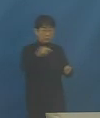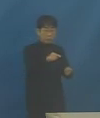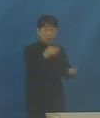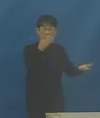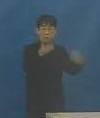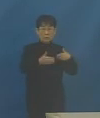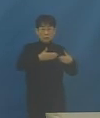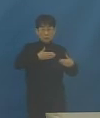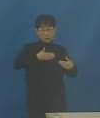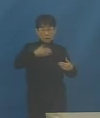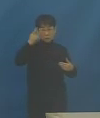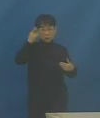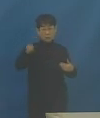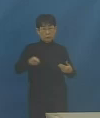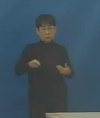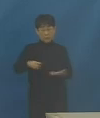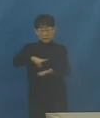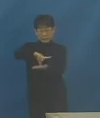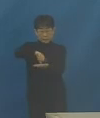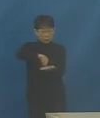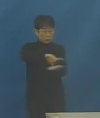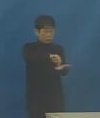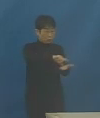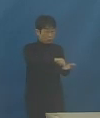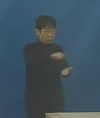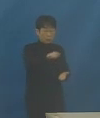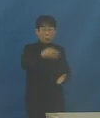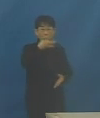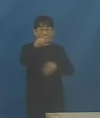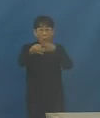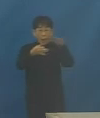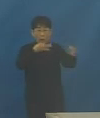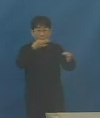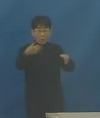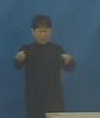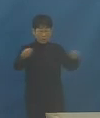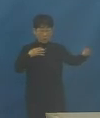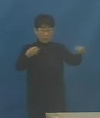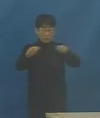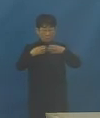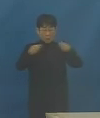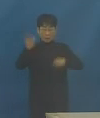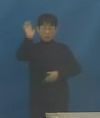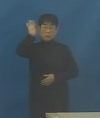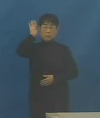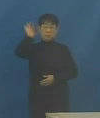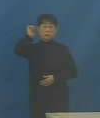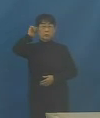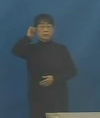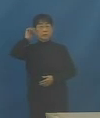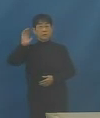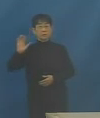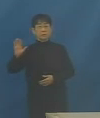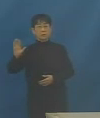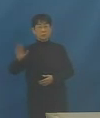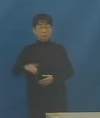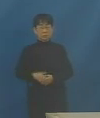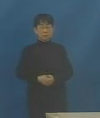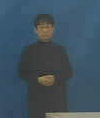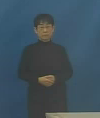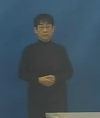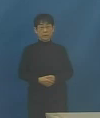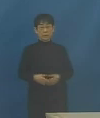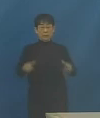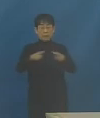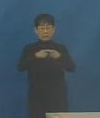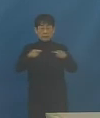が地方のあの声にあの聞く耳は持ってくださったと思っていますですからあの全国